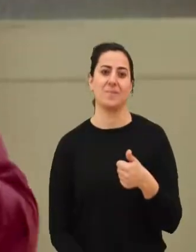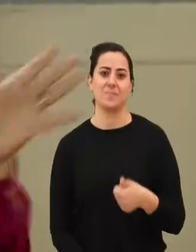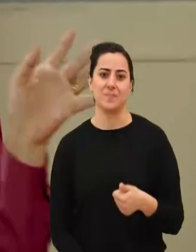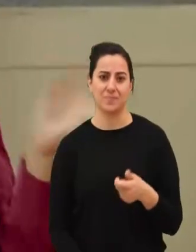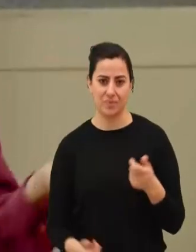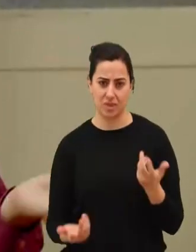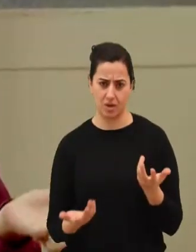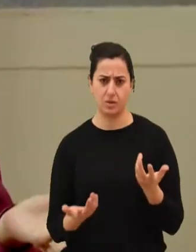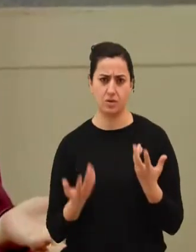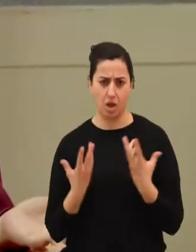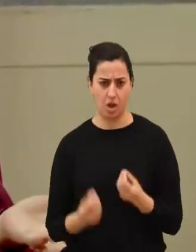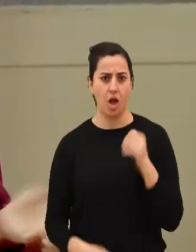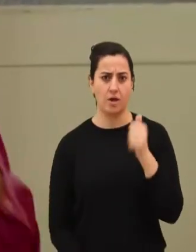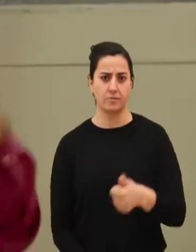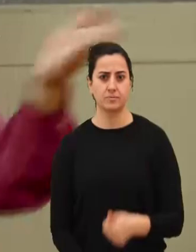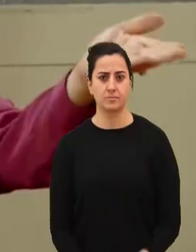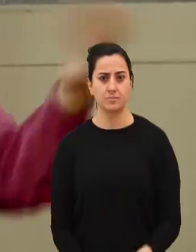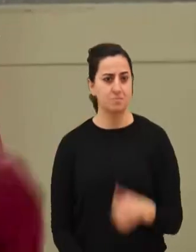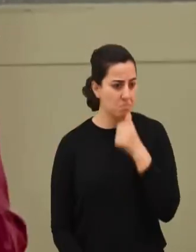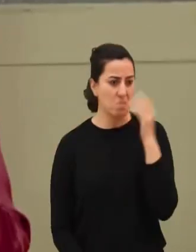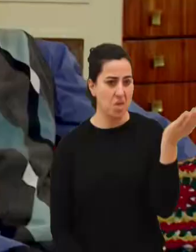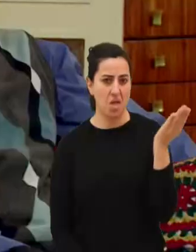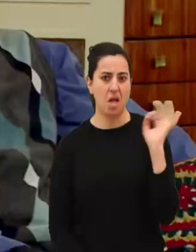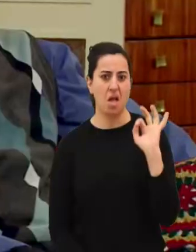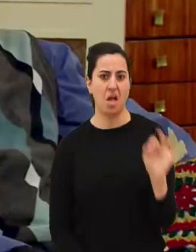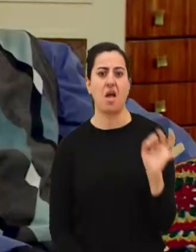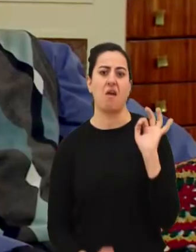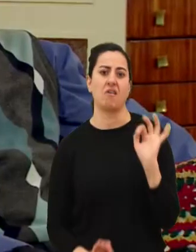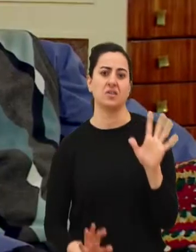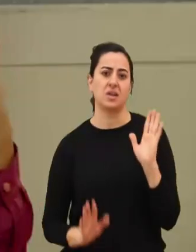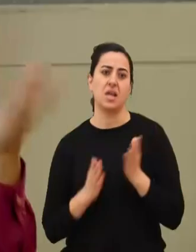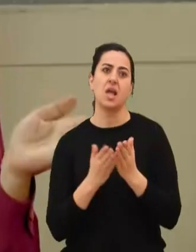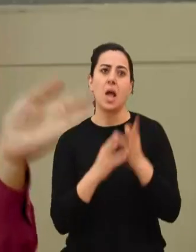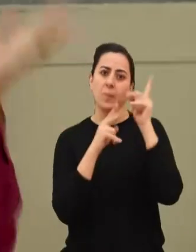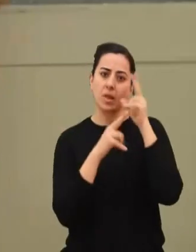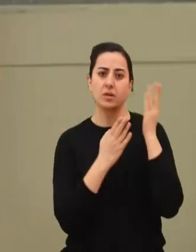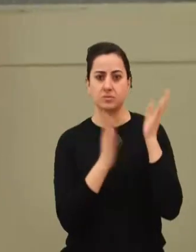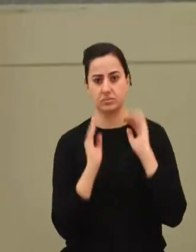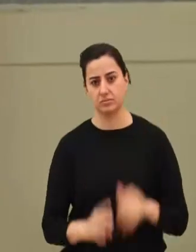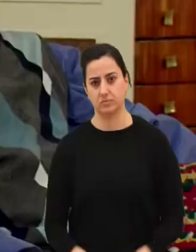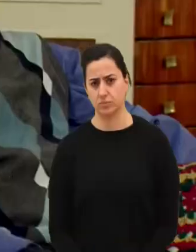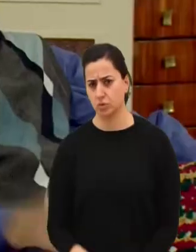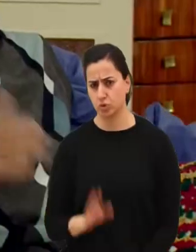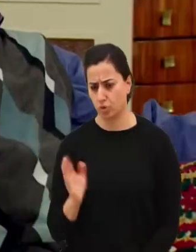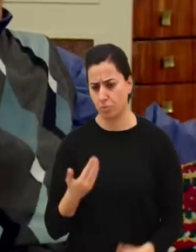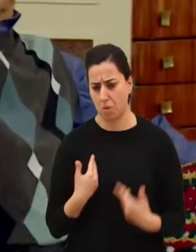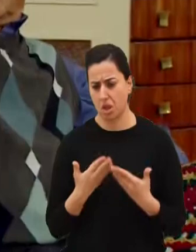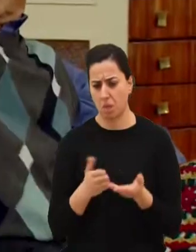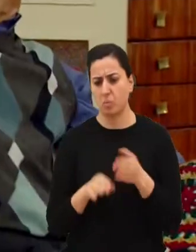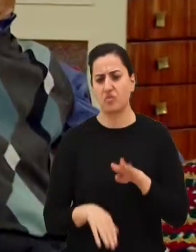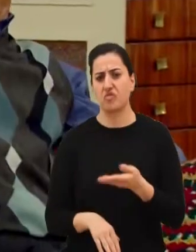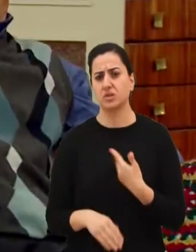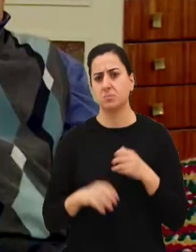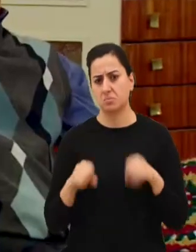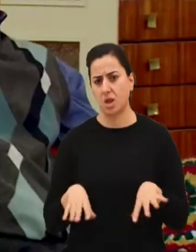Ahmet, hiç olmazsa bir şey yapmış. Bakın babanıza, hala gemi hayallerinde. Yok, ben gemiden